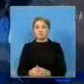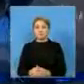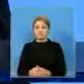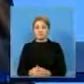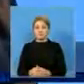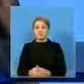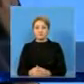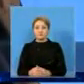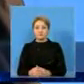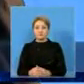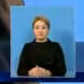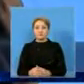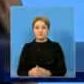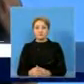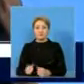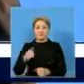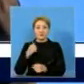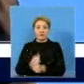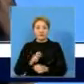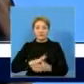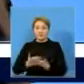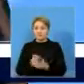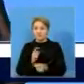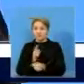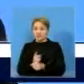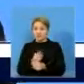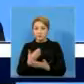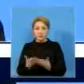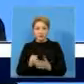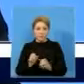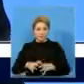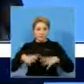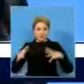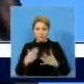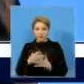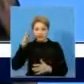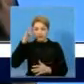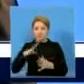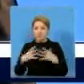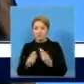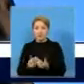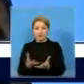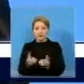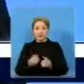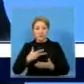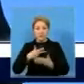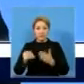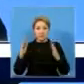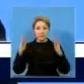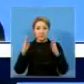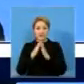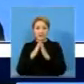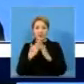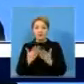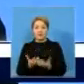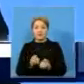тікелей тапсырмасымен. Глава государства ставит задачу, чтобы как можно больше казахстанских семей обрели крышу над головой. И в